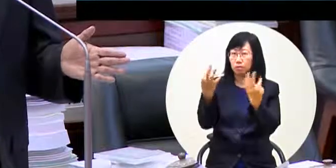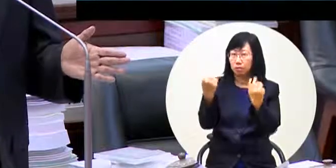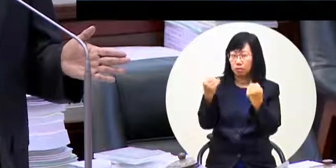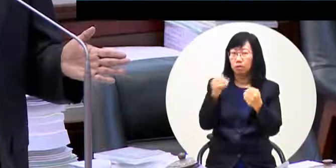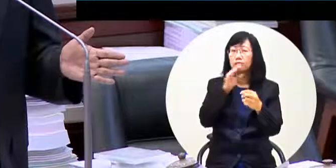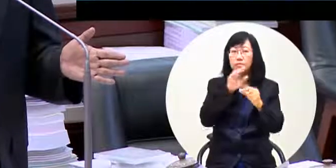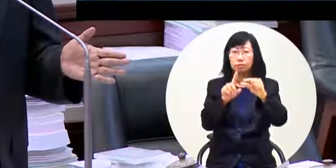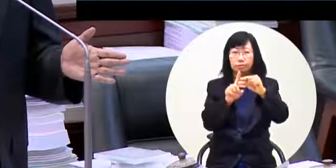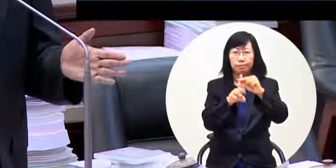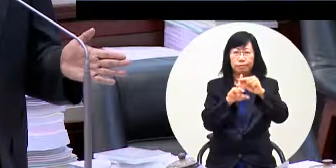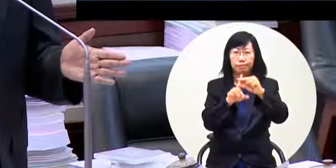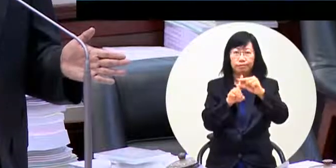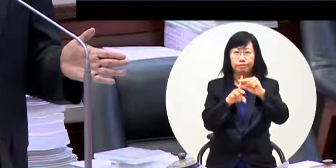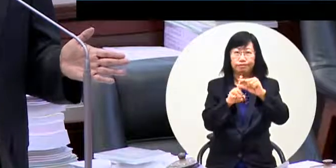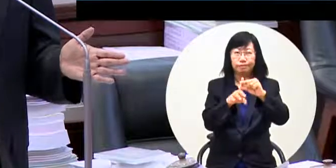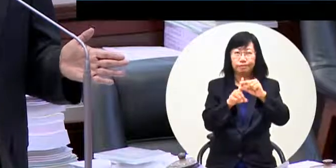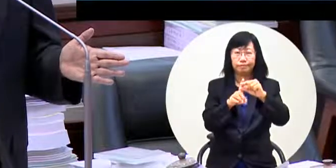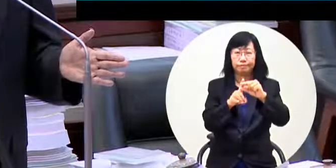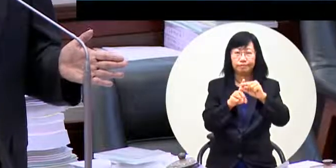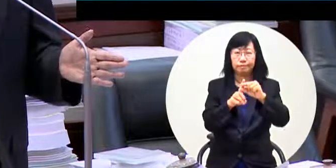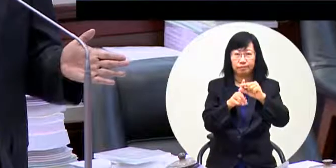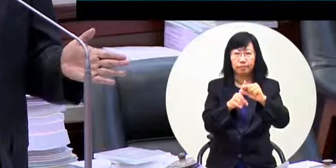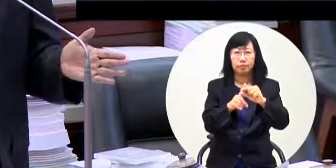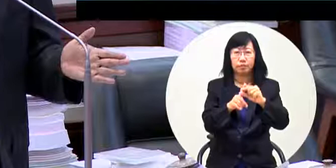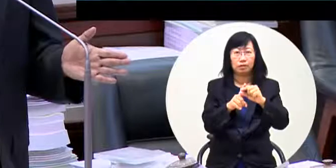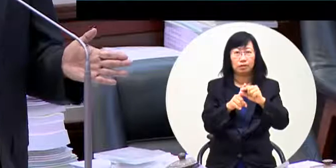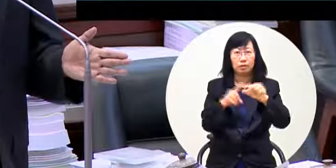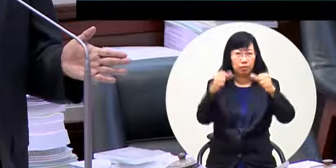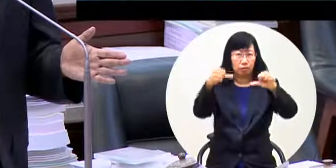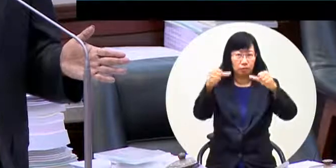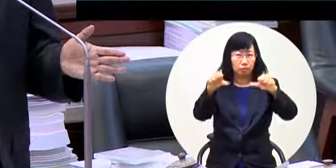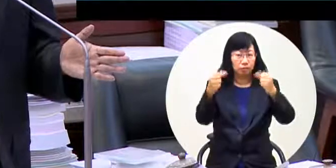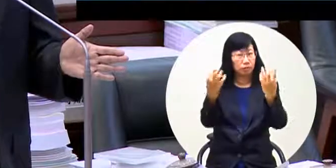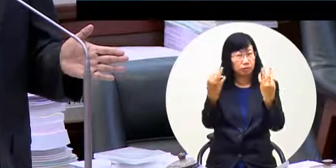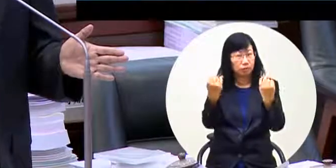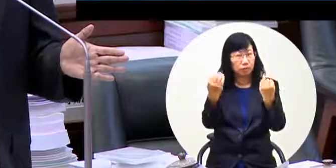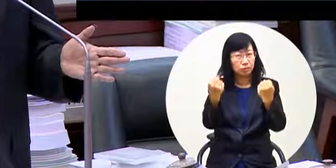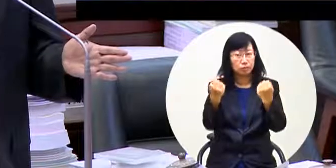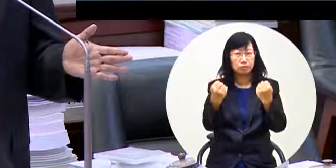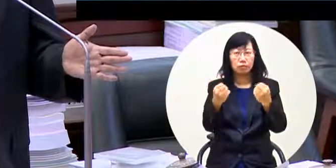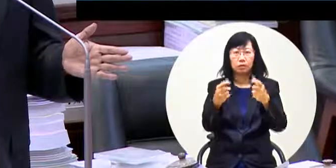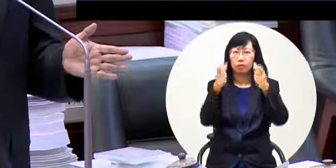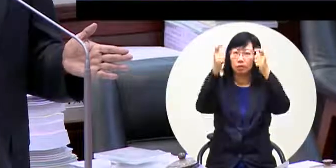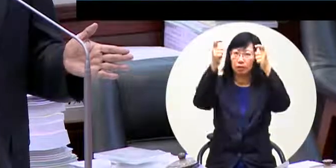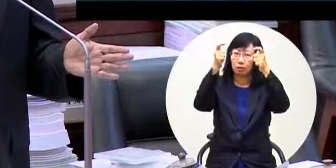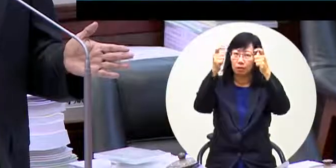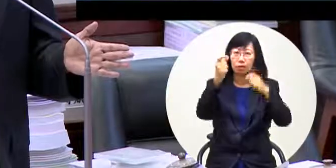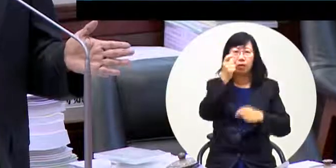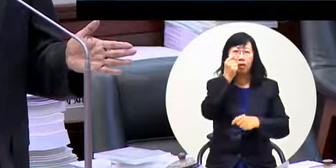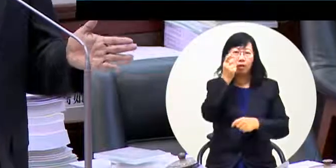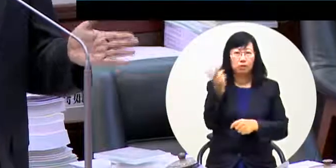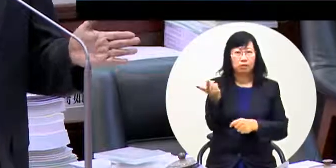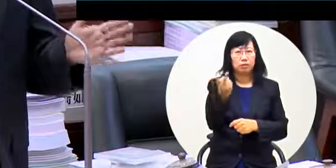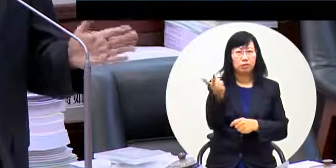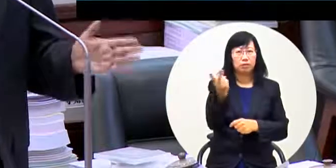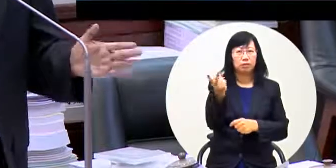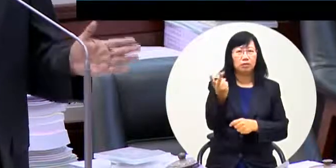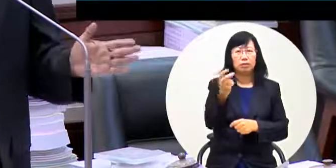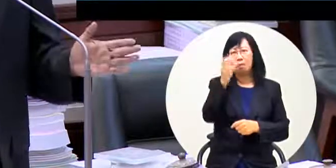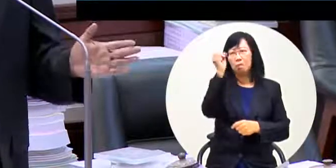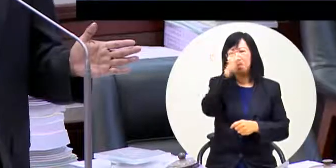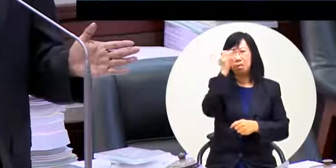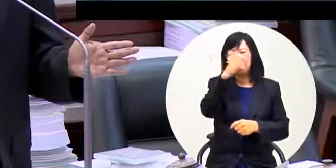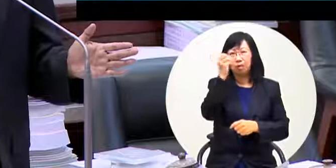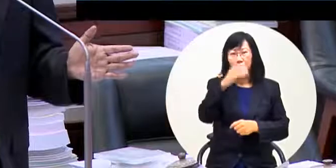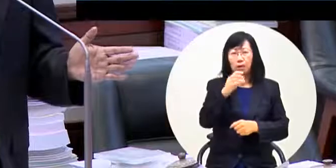全国的一个平均指数一样，高雄、台南熊盖麦，这个说明南北均衡长期以下来